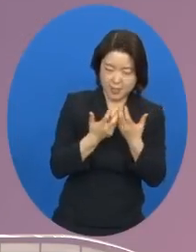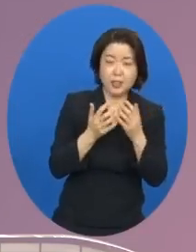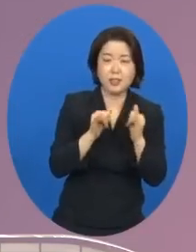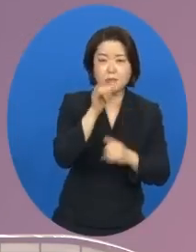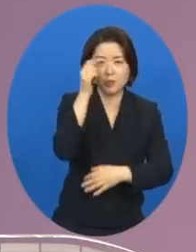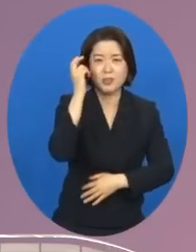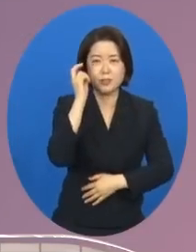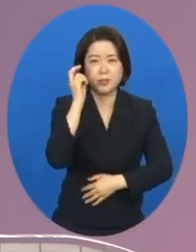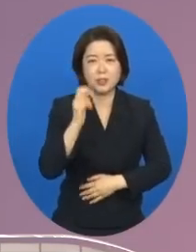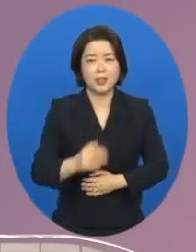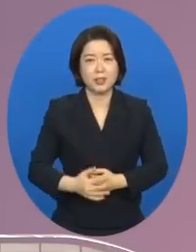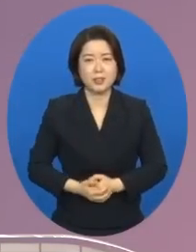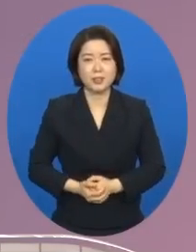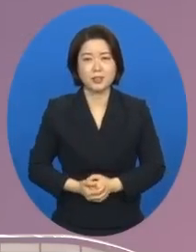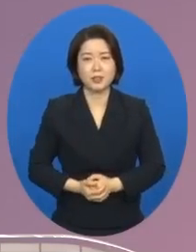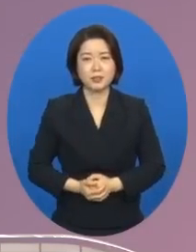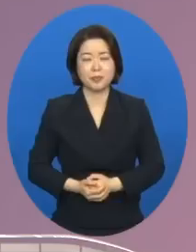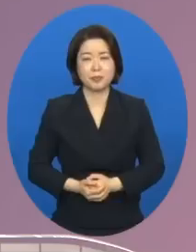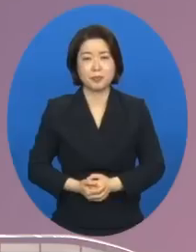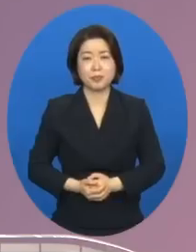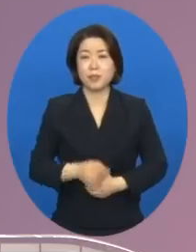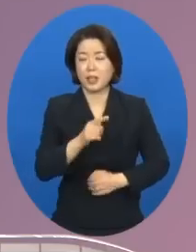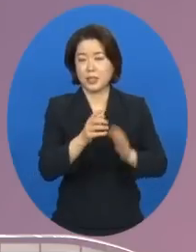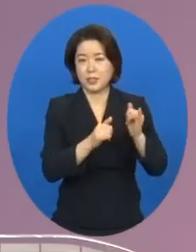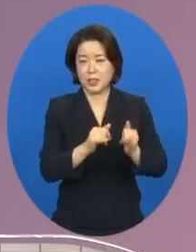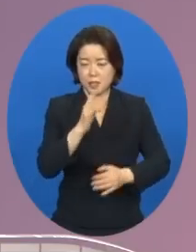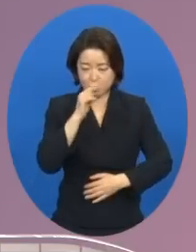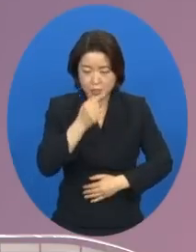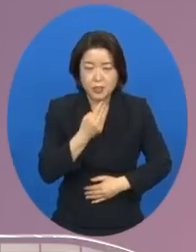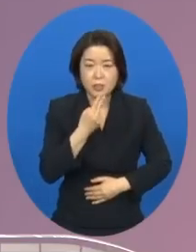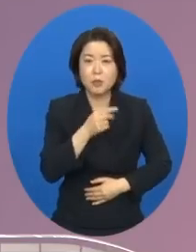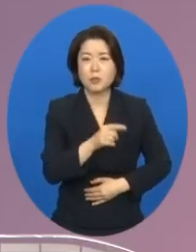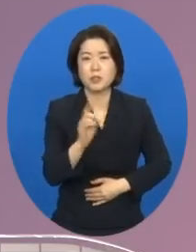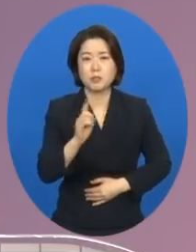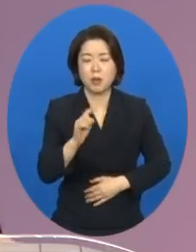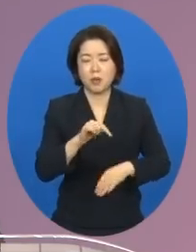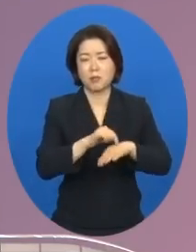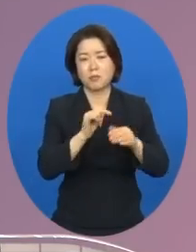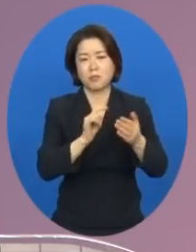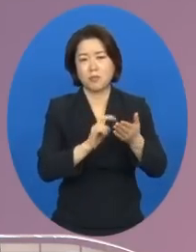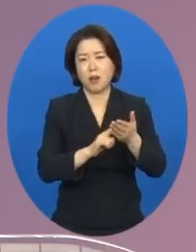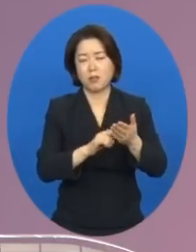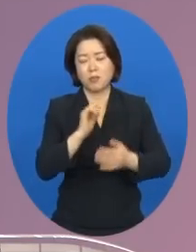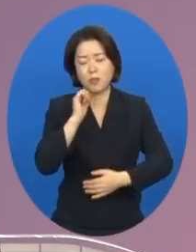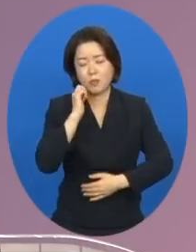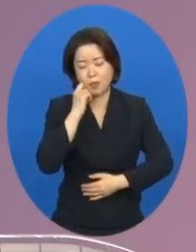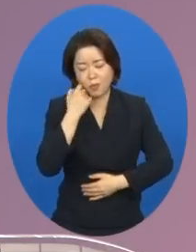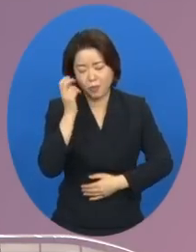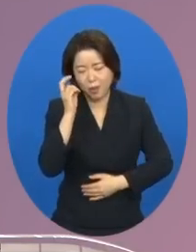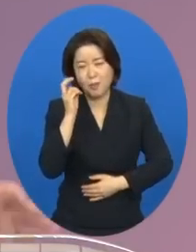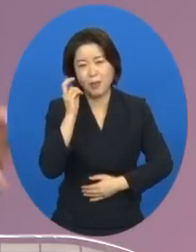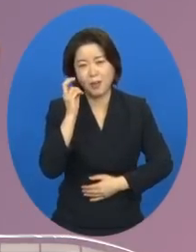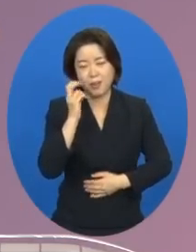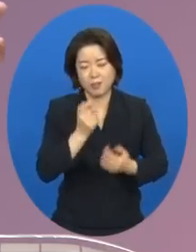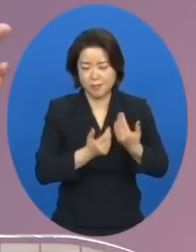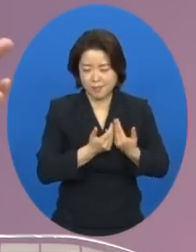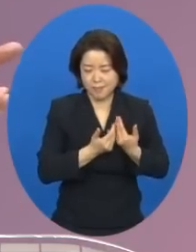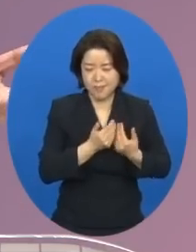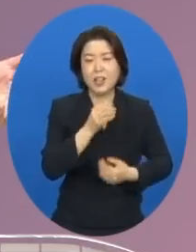겁니다. 그 사람은 틀림없이 마음이 쉽지 않으실 겁니다. 우리